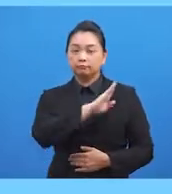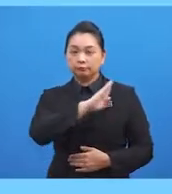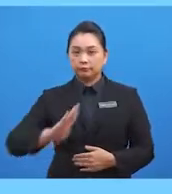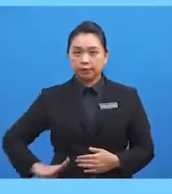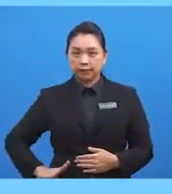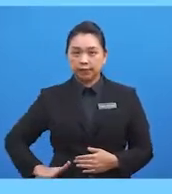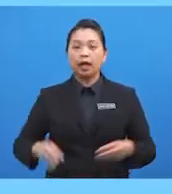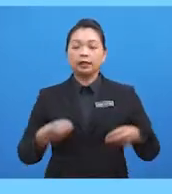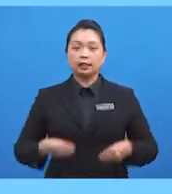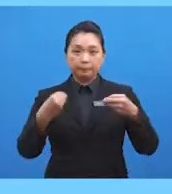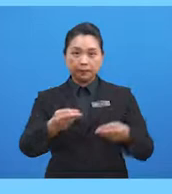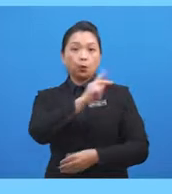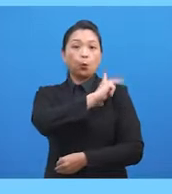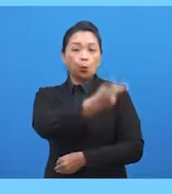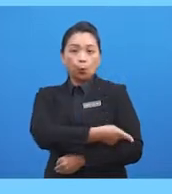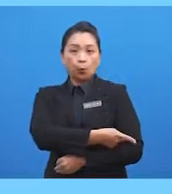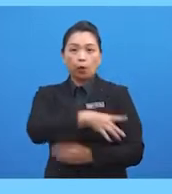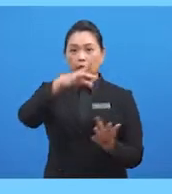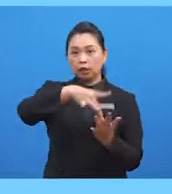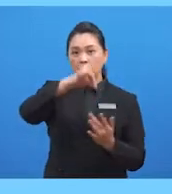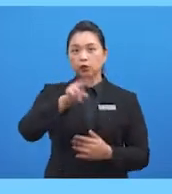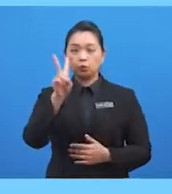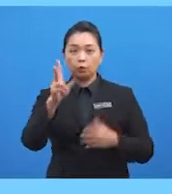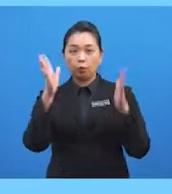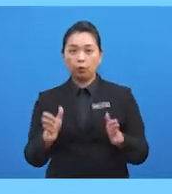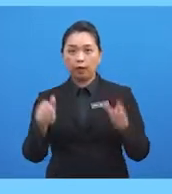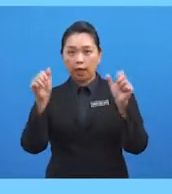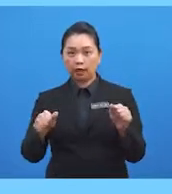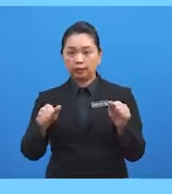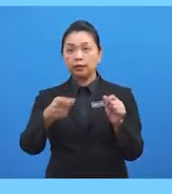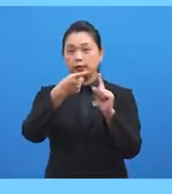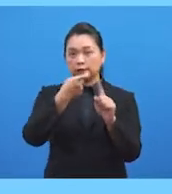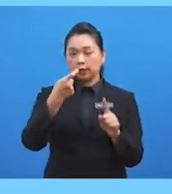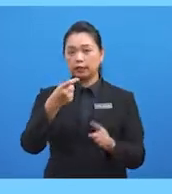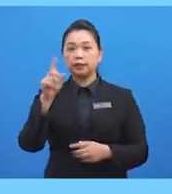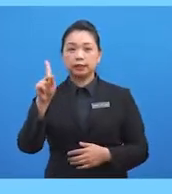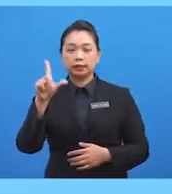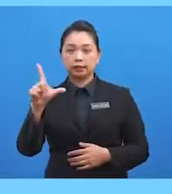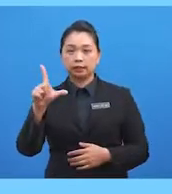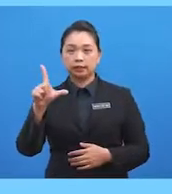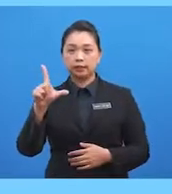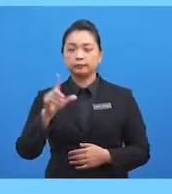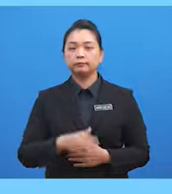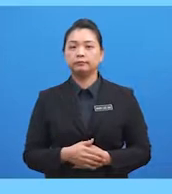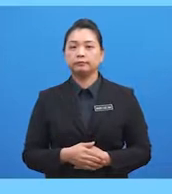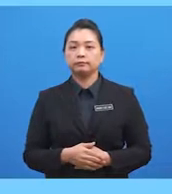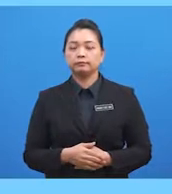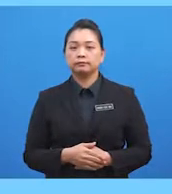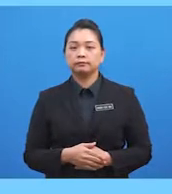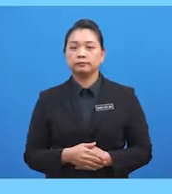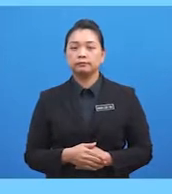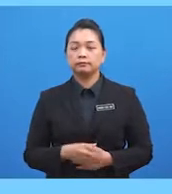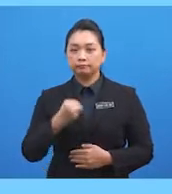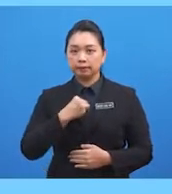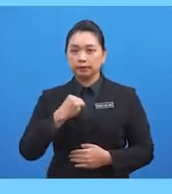diberi kuasa melantik dua orang ahli Dewan Negara dari wilayah Persekutuan Kuala Lumpur,